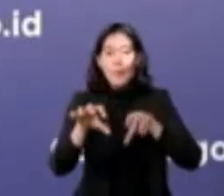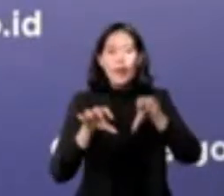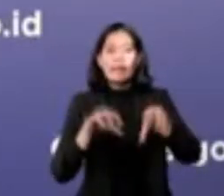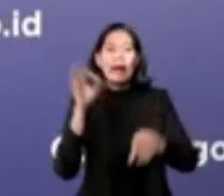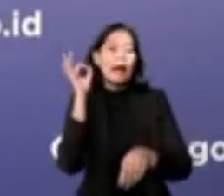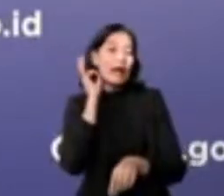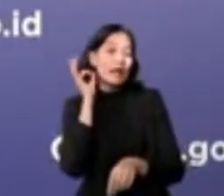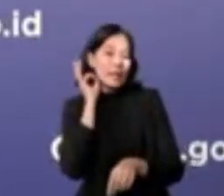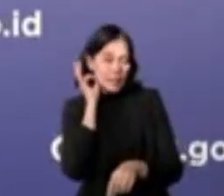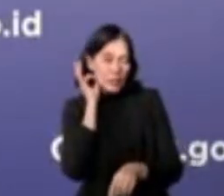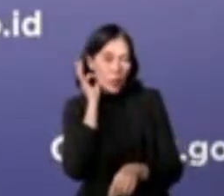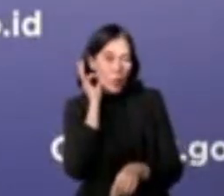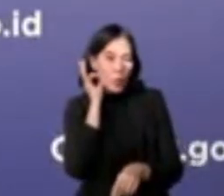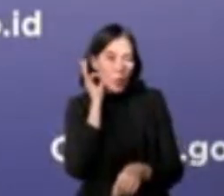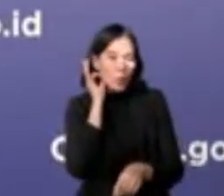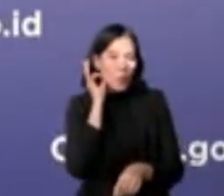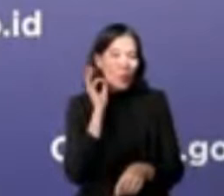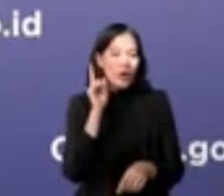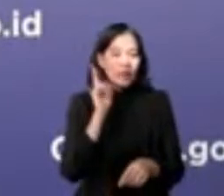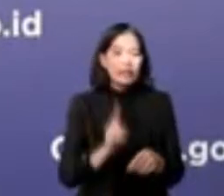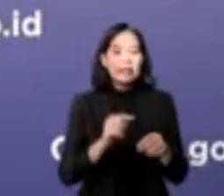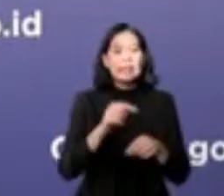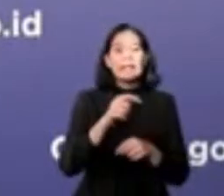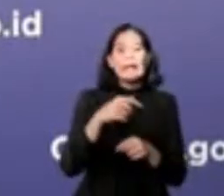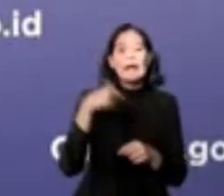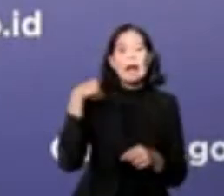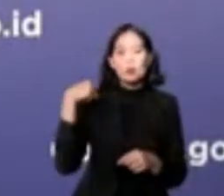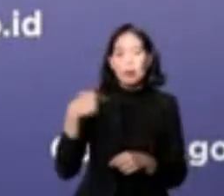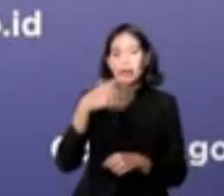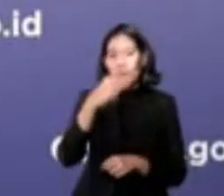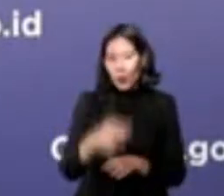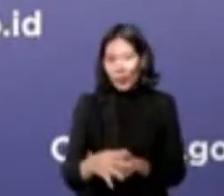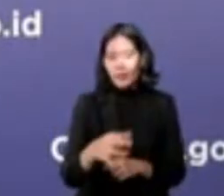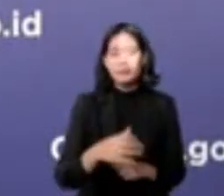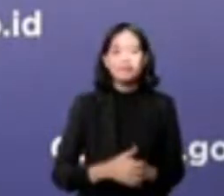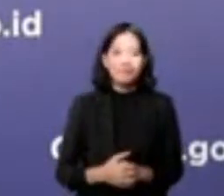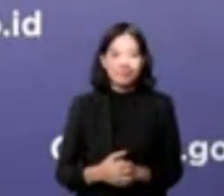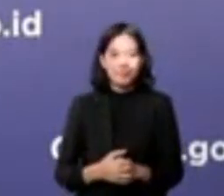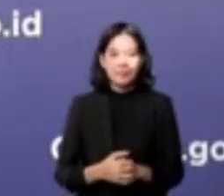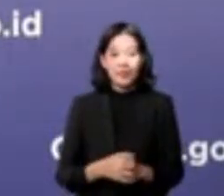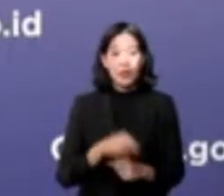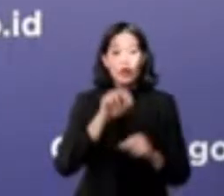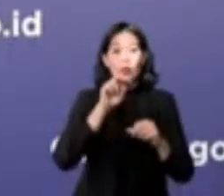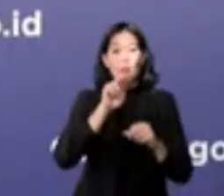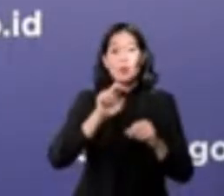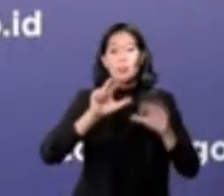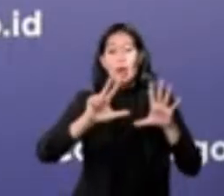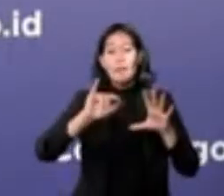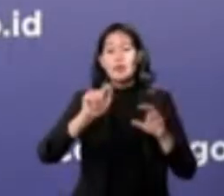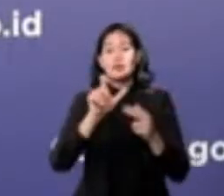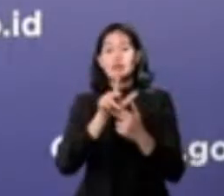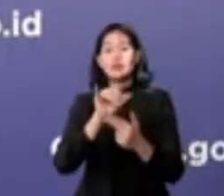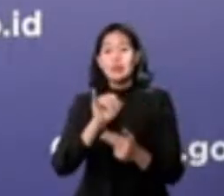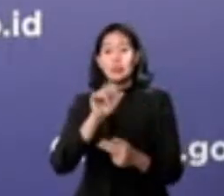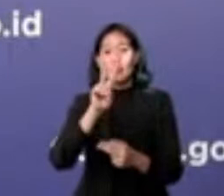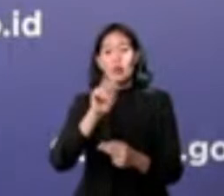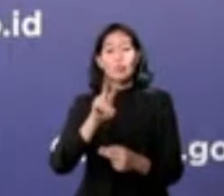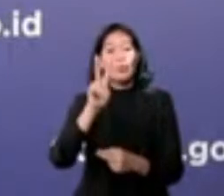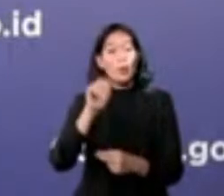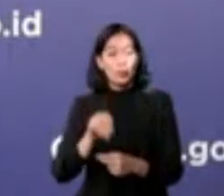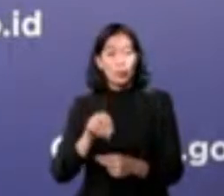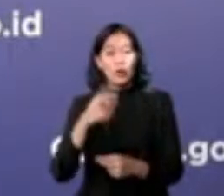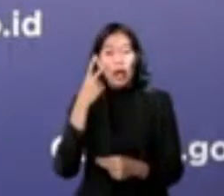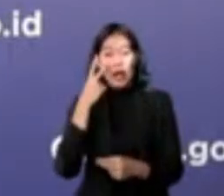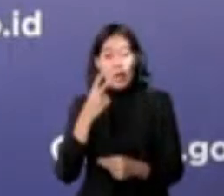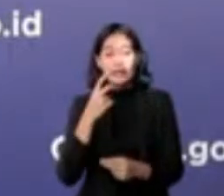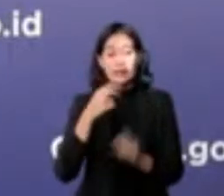zona risiko daerah administrasi di tingkat kabupaten dan kota. Per 28 Juni 2020 dalam